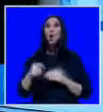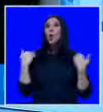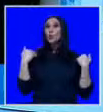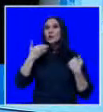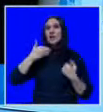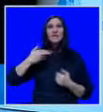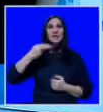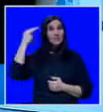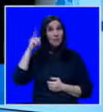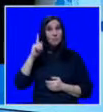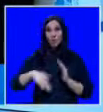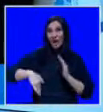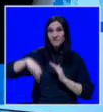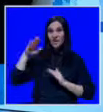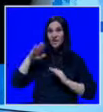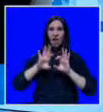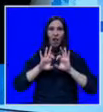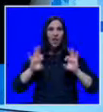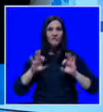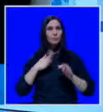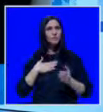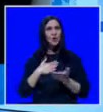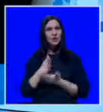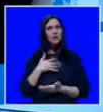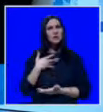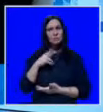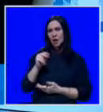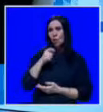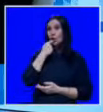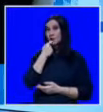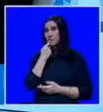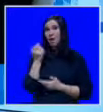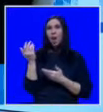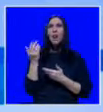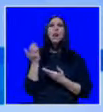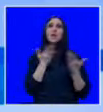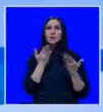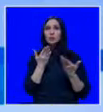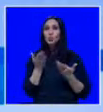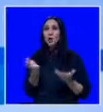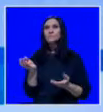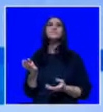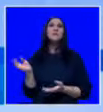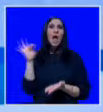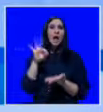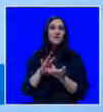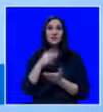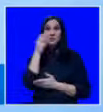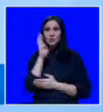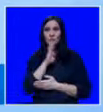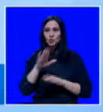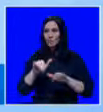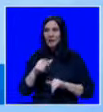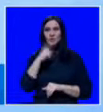летва по свой начин. Искам да кажа, ако на изпита по литература се явят 300 души и приемем 100, това е